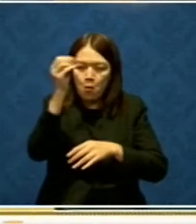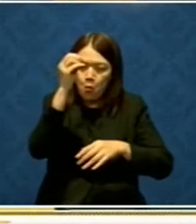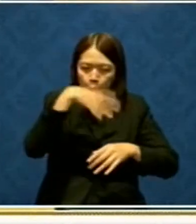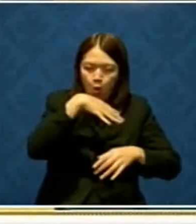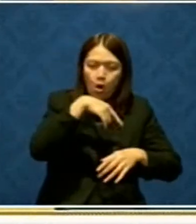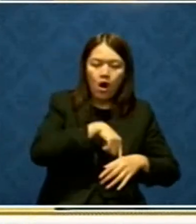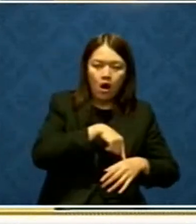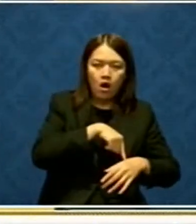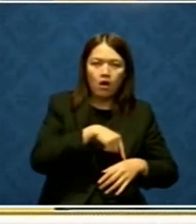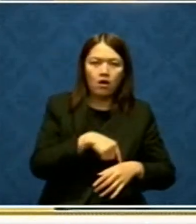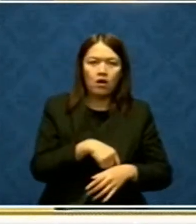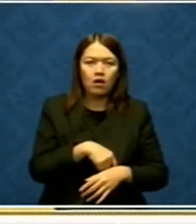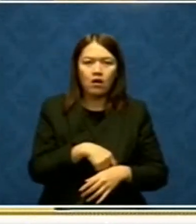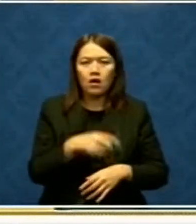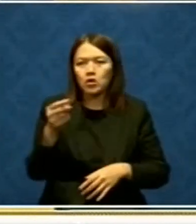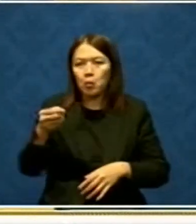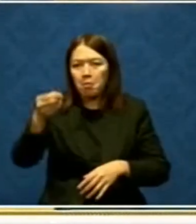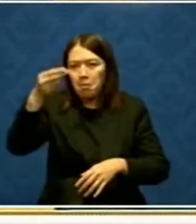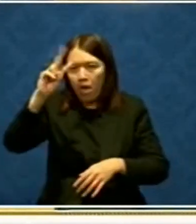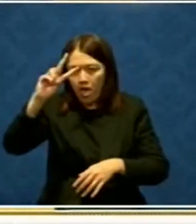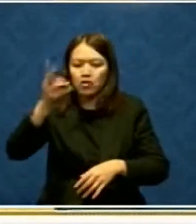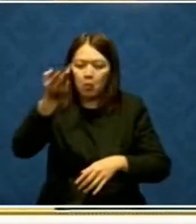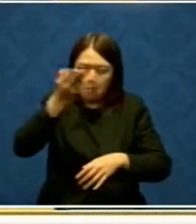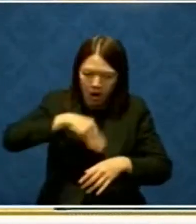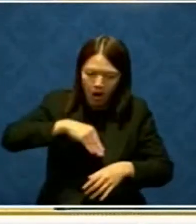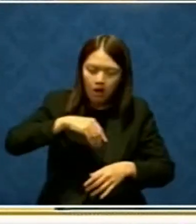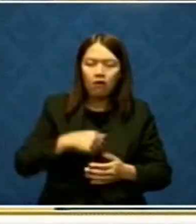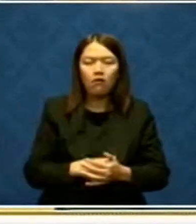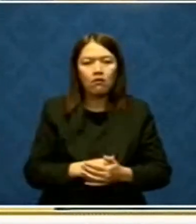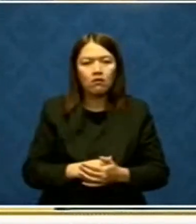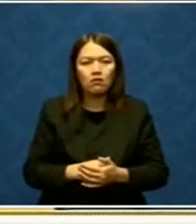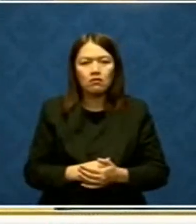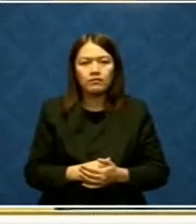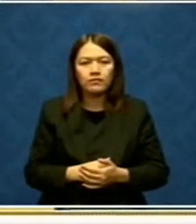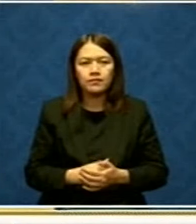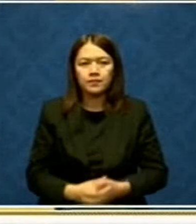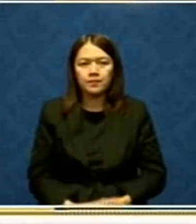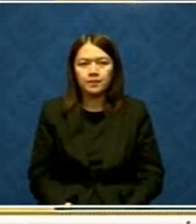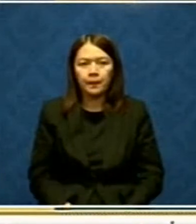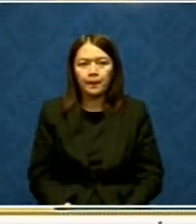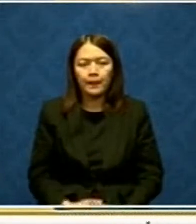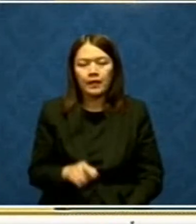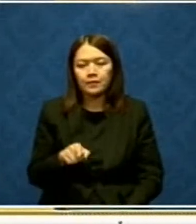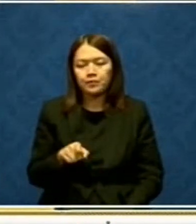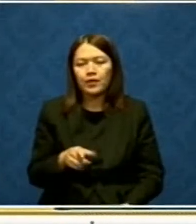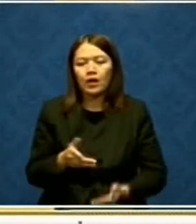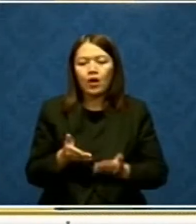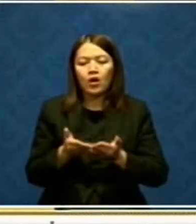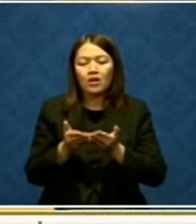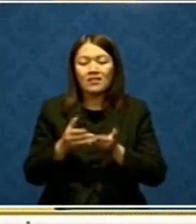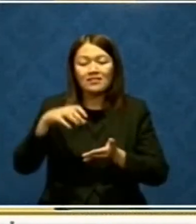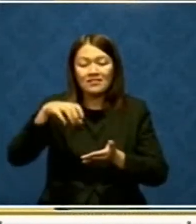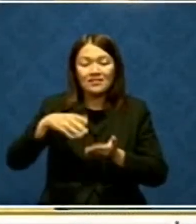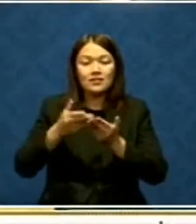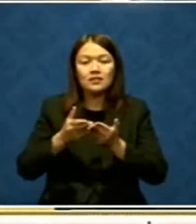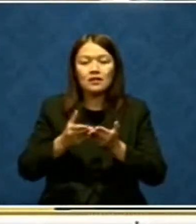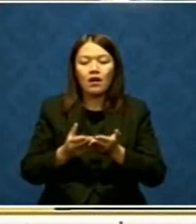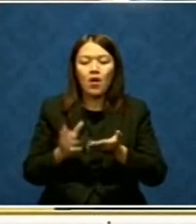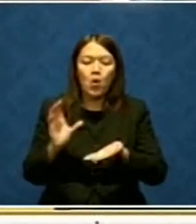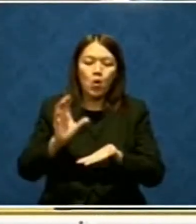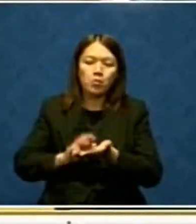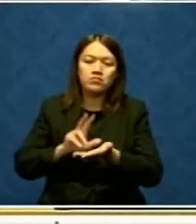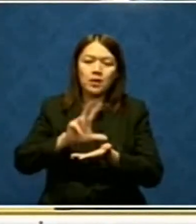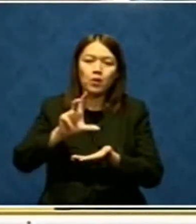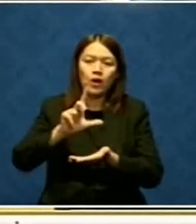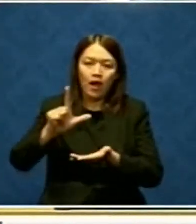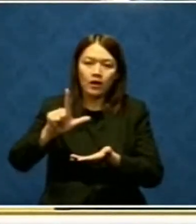ข้อความก่อนแล้วค่อยส่งไปที่เครื่องบินไม่ใช่เรื่องเลยไม่งั้นและนี่เหตุผลนี้แหละครับทำให้กองทัพเรือก็ตั้งงบประมาณ300ล้านเพื่อมา